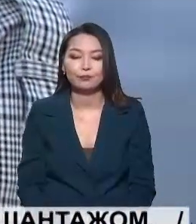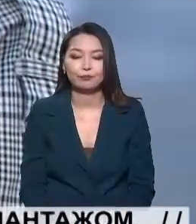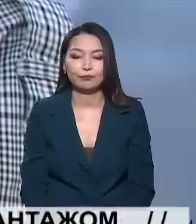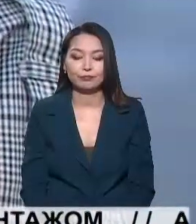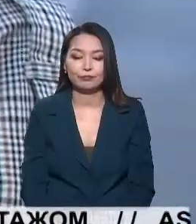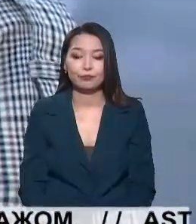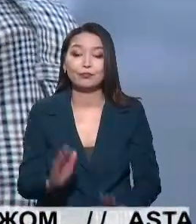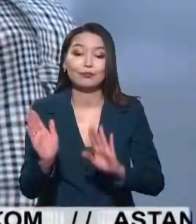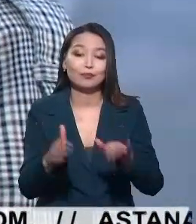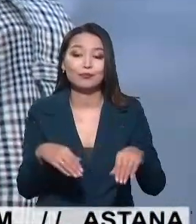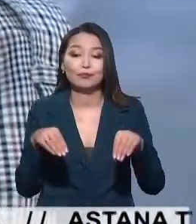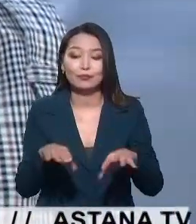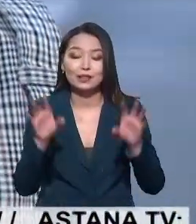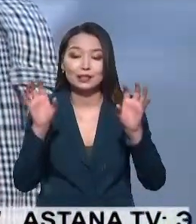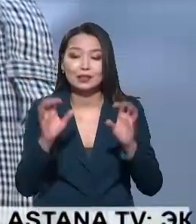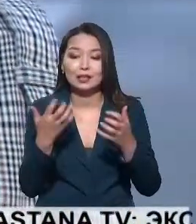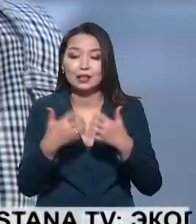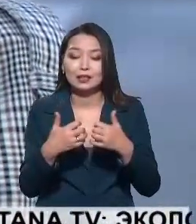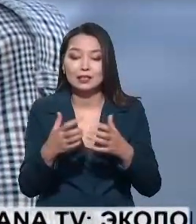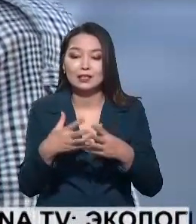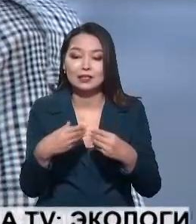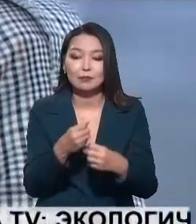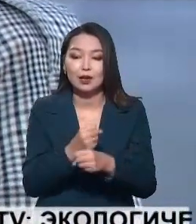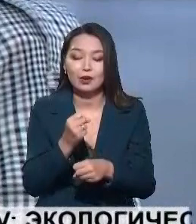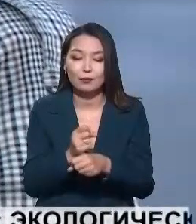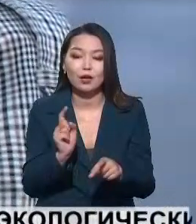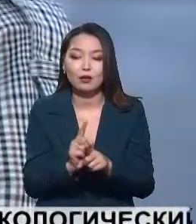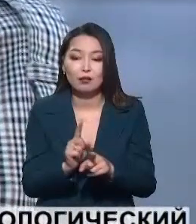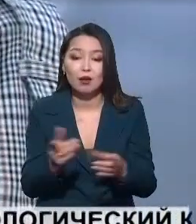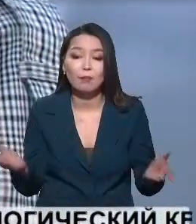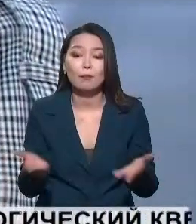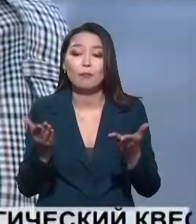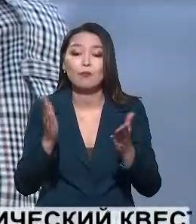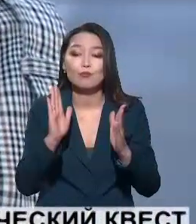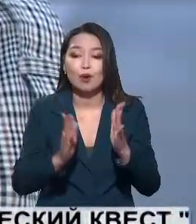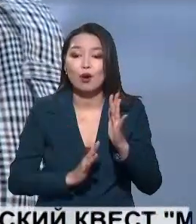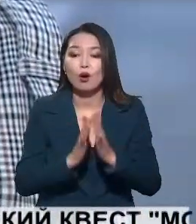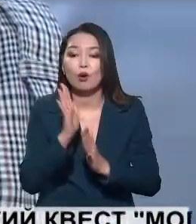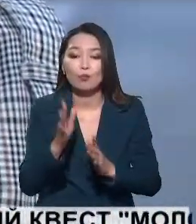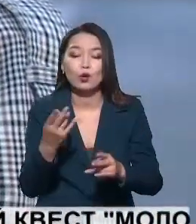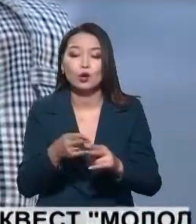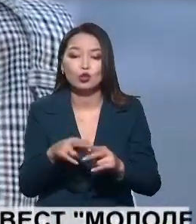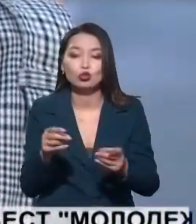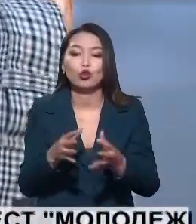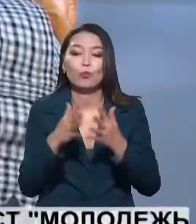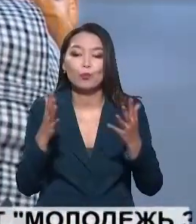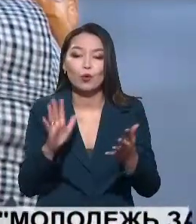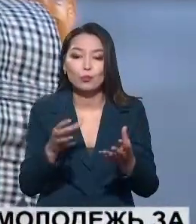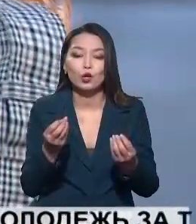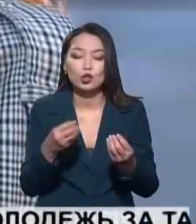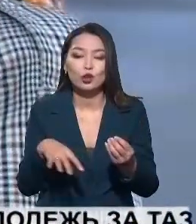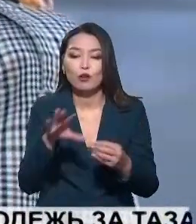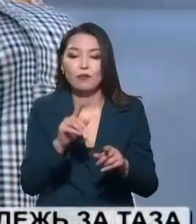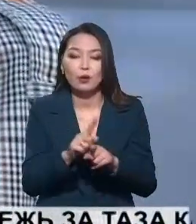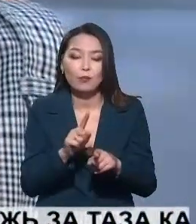После принятия закона статистика по семейно-бытовому насилию поднимется. Это не значит, что таких случаев станет больше, а то, что выйдут наружу те